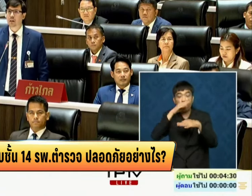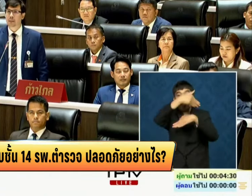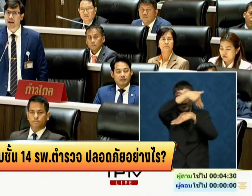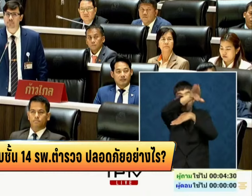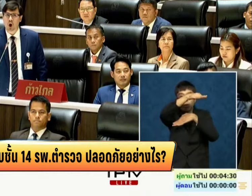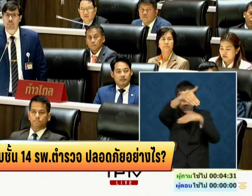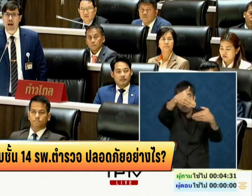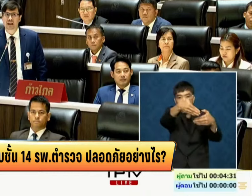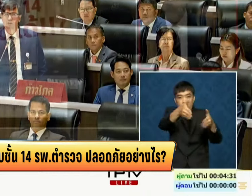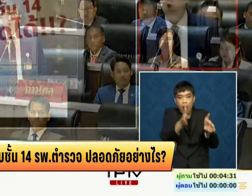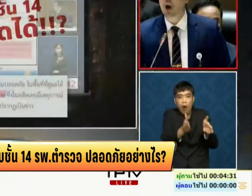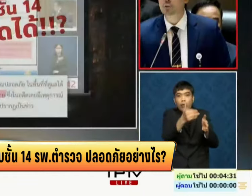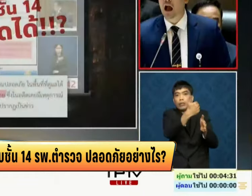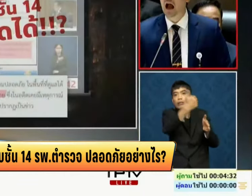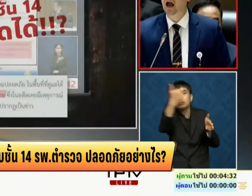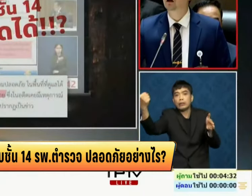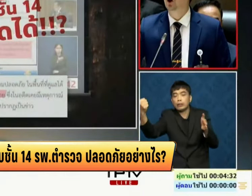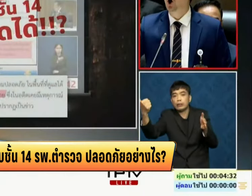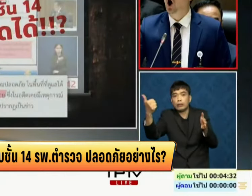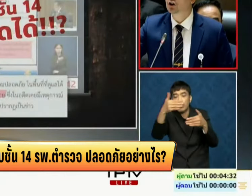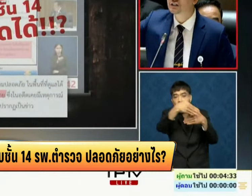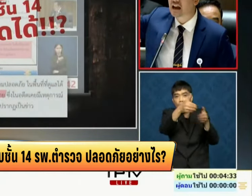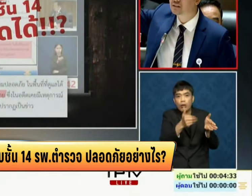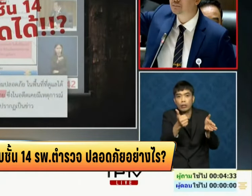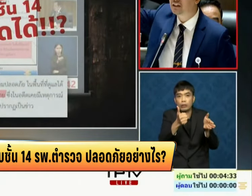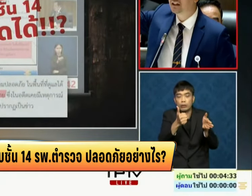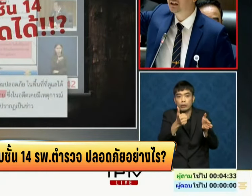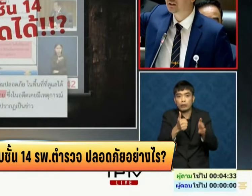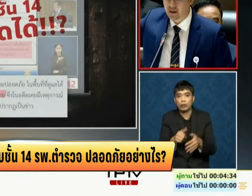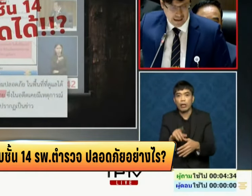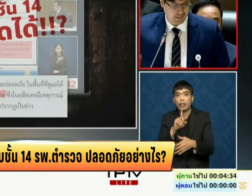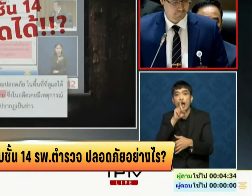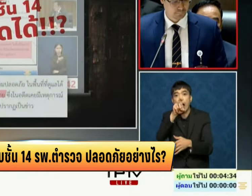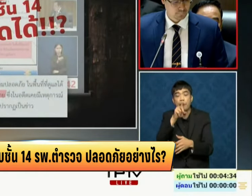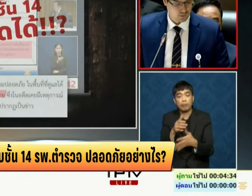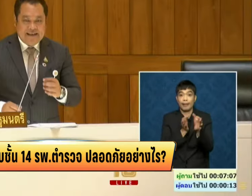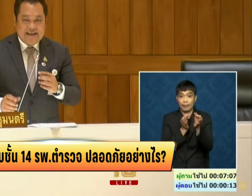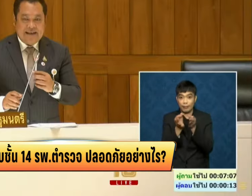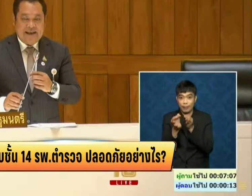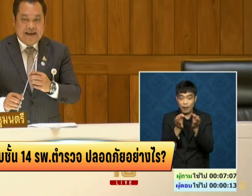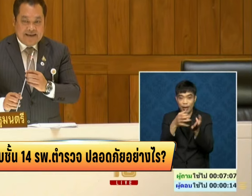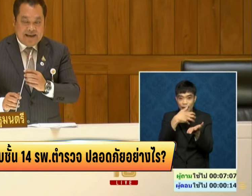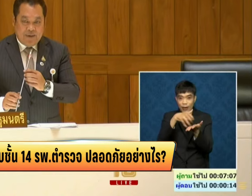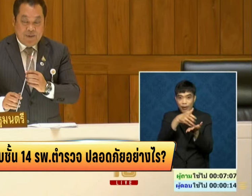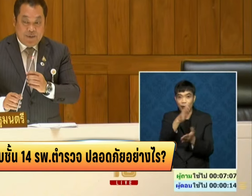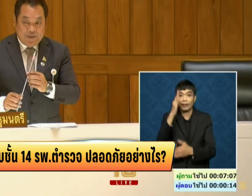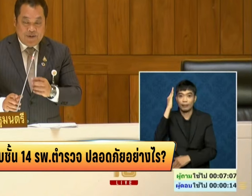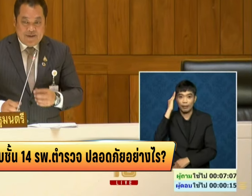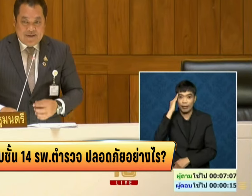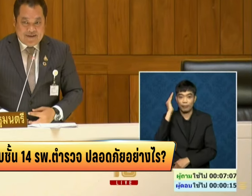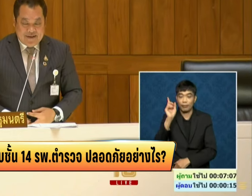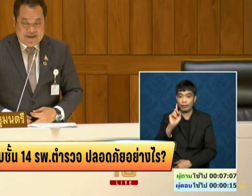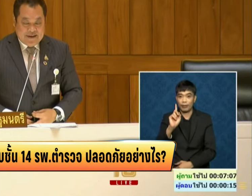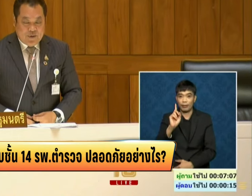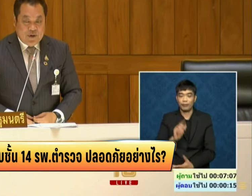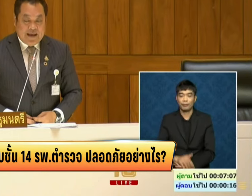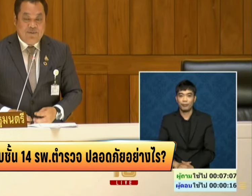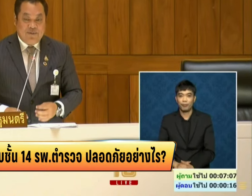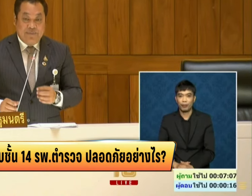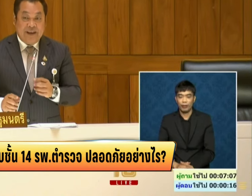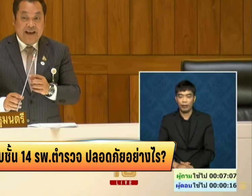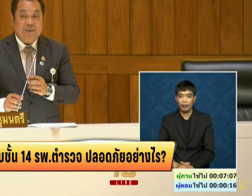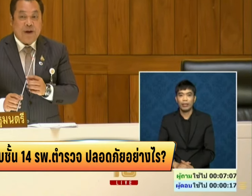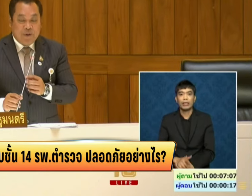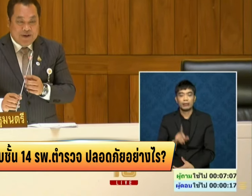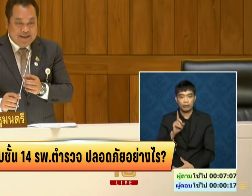อื่นมันปลอดภัยน้อยกว่าห้องชั้น 14อย่างไรอืโหดูสไลด์ชัด